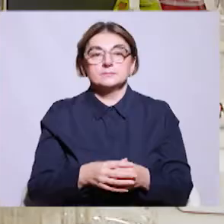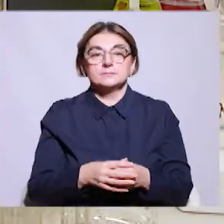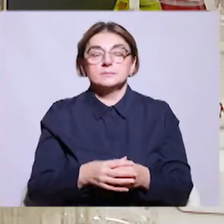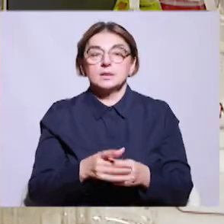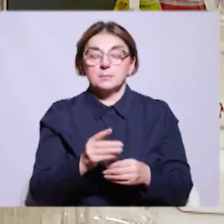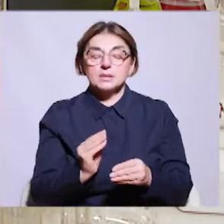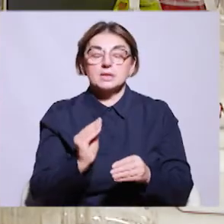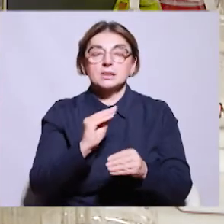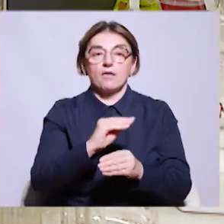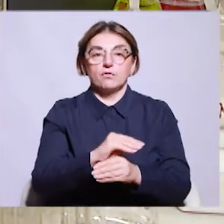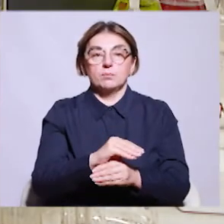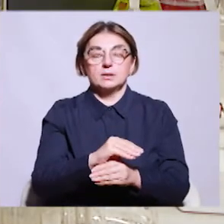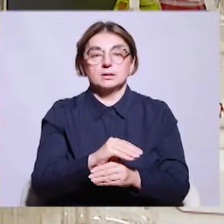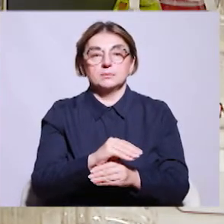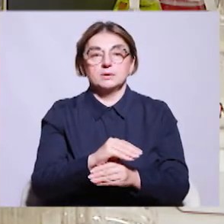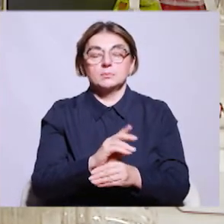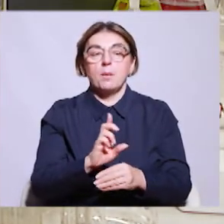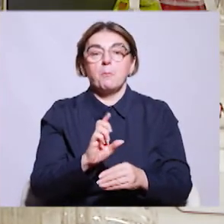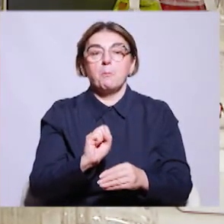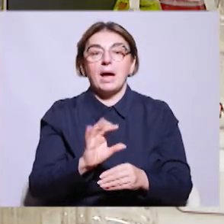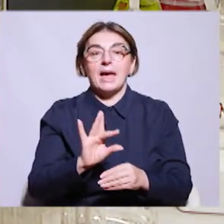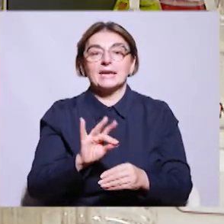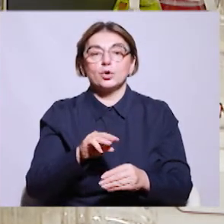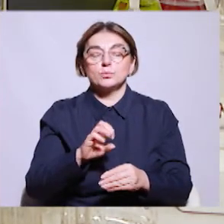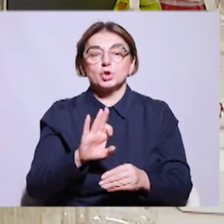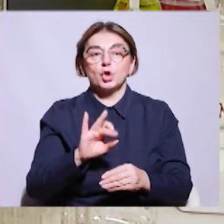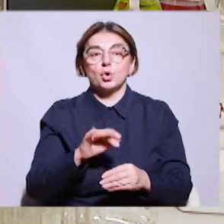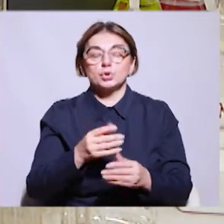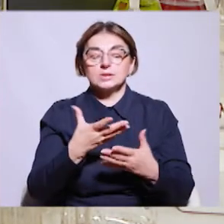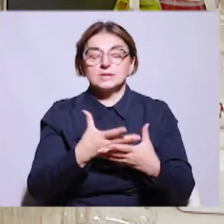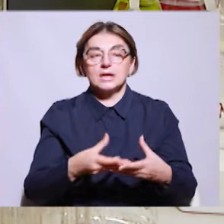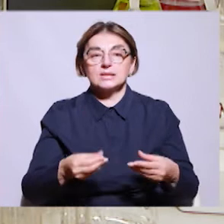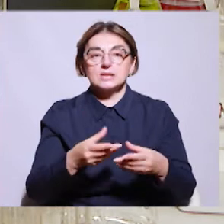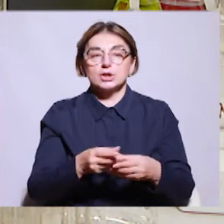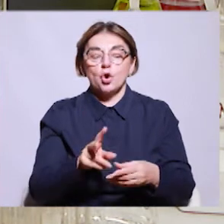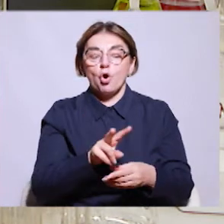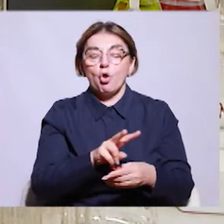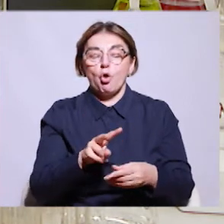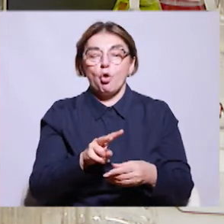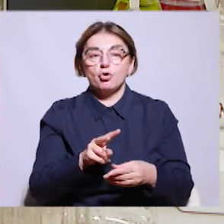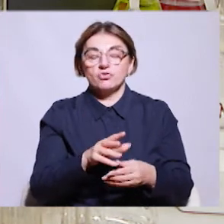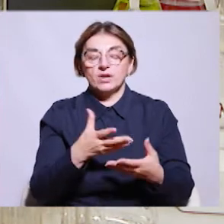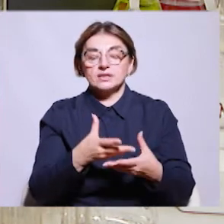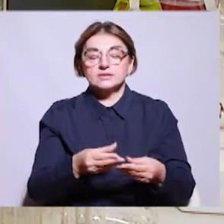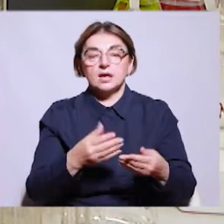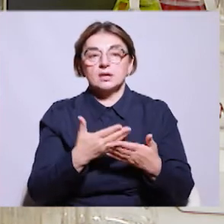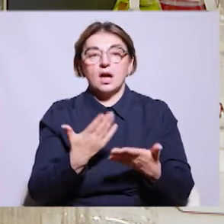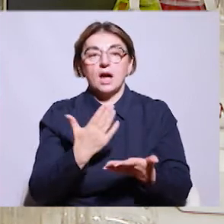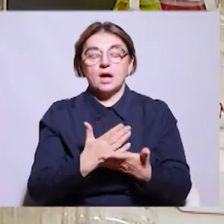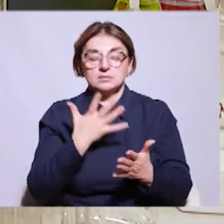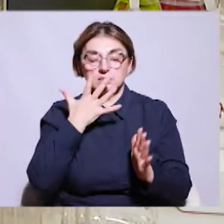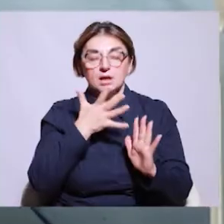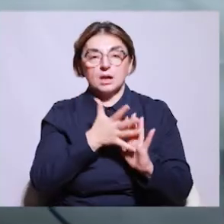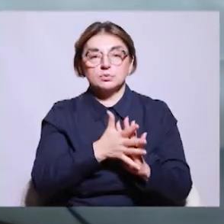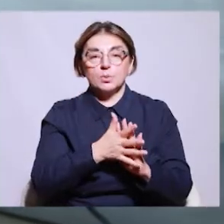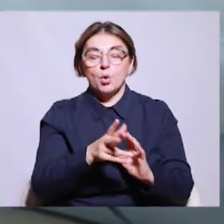და მას დავუმატებ ბარიუმის ქლორიდის ხსნარს. ჩვენ ხედავთ, რომ ორივე ხსნარი არის გამჭვირვალე, ანუ